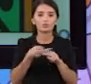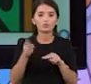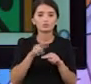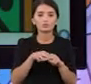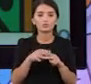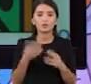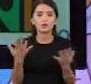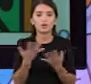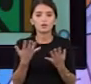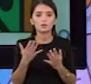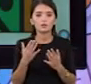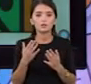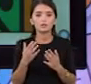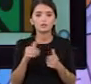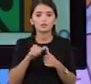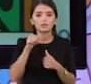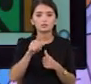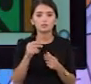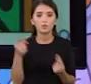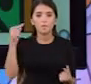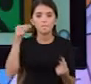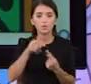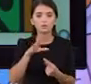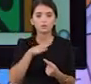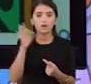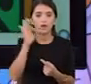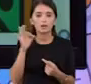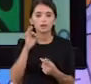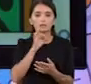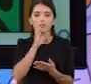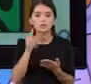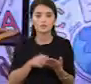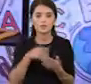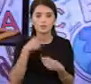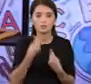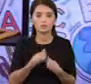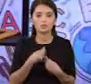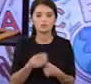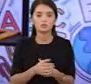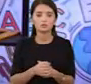uchun qaysi qismi mos ekanligi haqida savol berilgan.